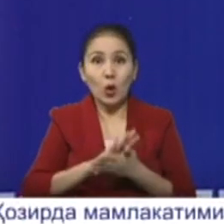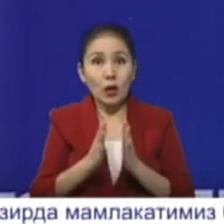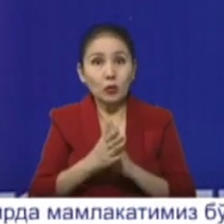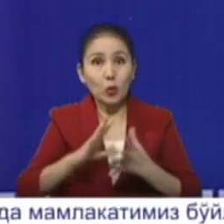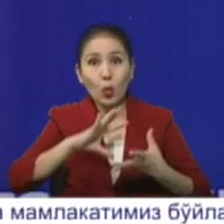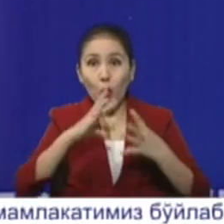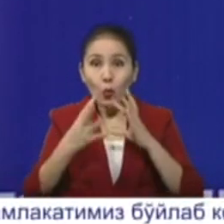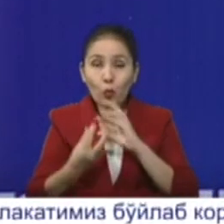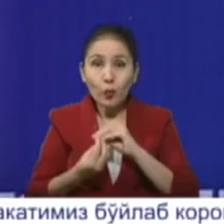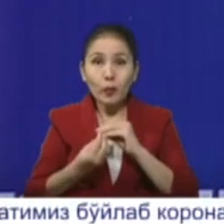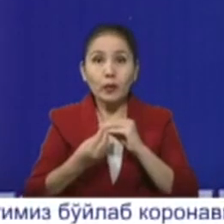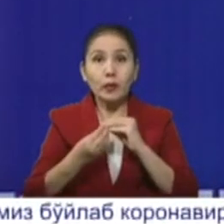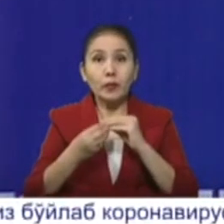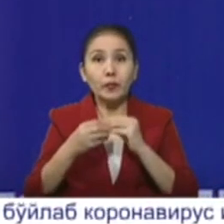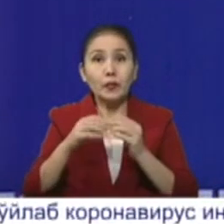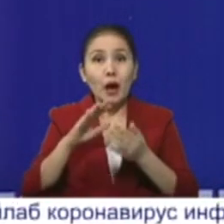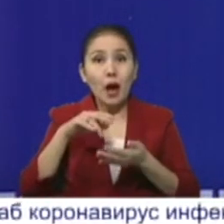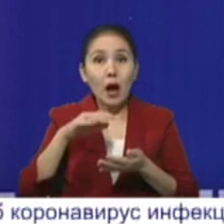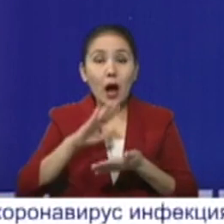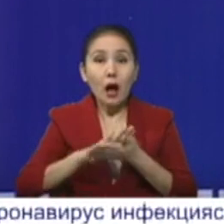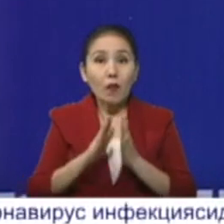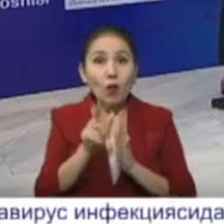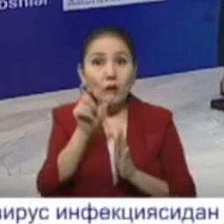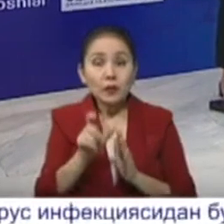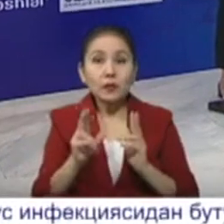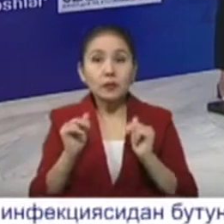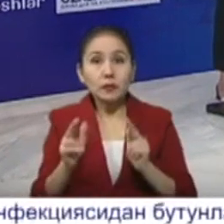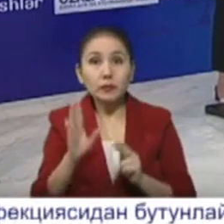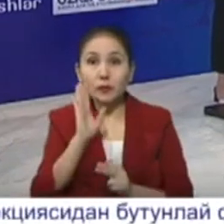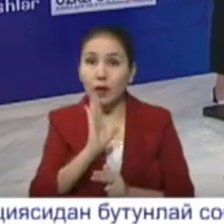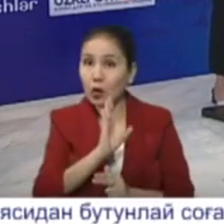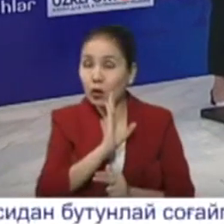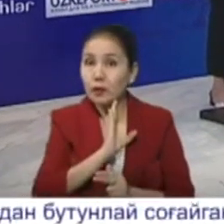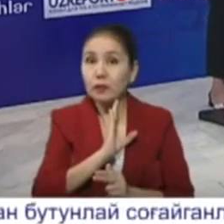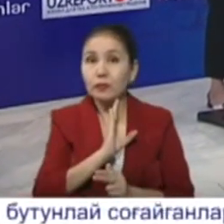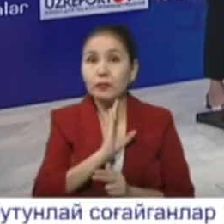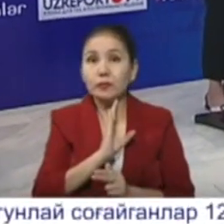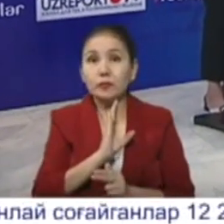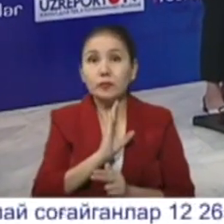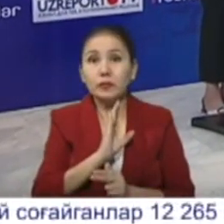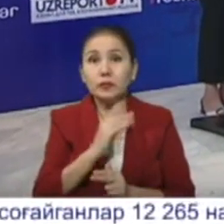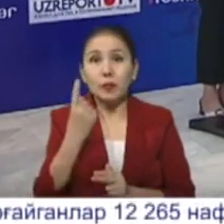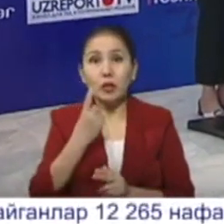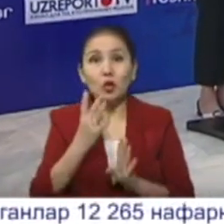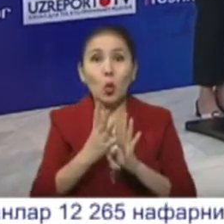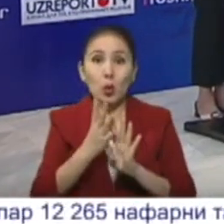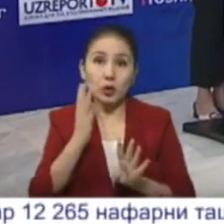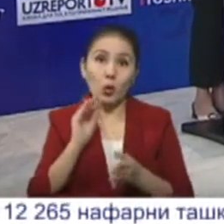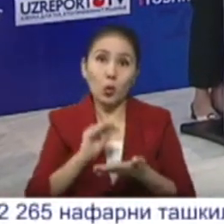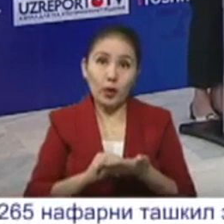umumiy ahvolini oladigan bo'lsak, birinchi navbatda homilador ayol ahvolini birinchi o'ringa